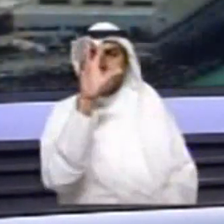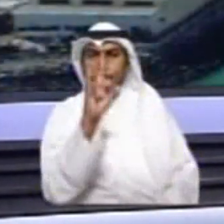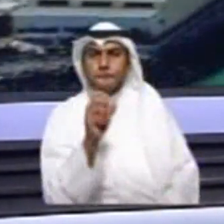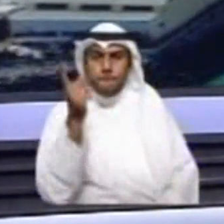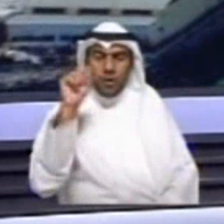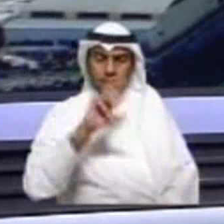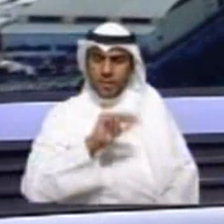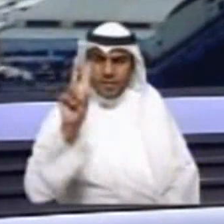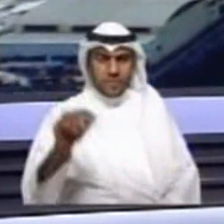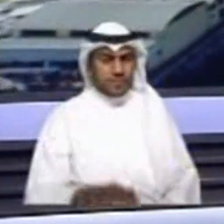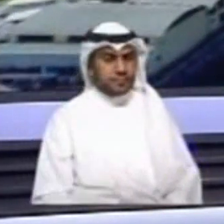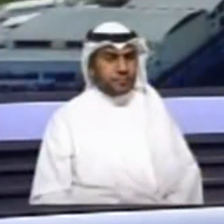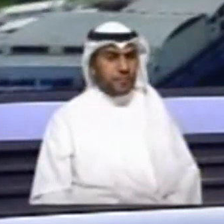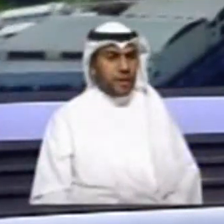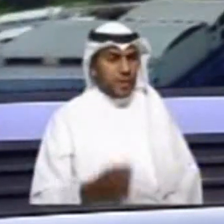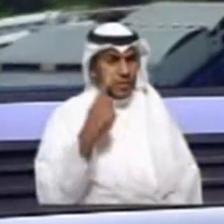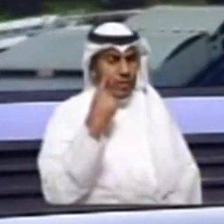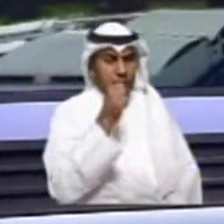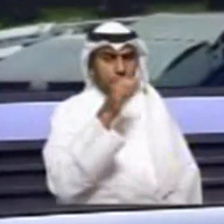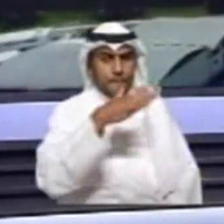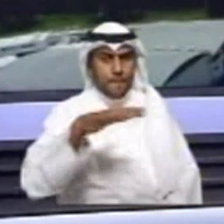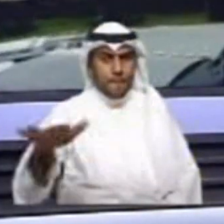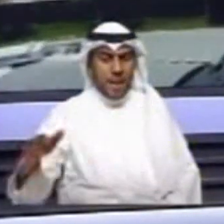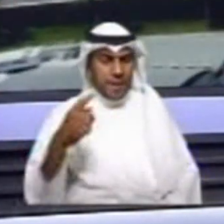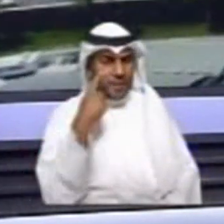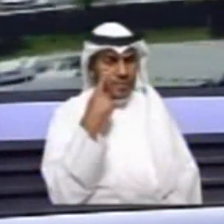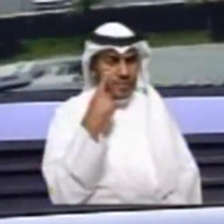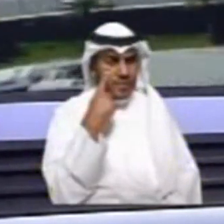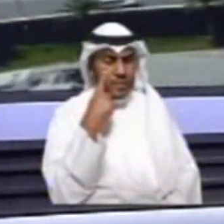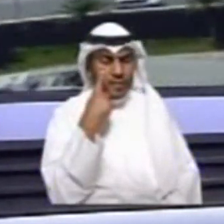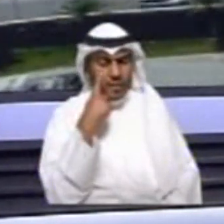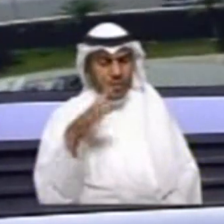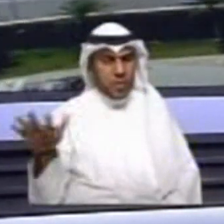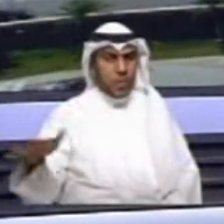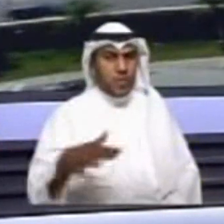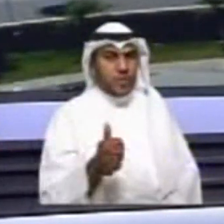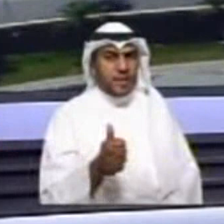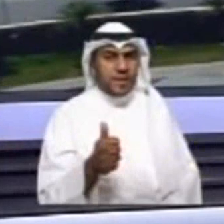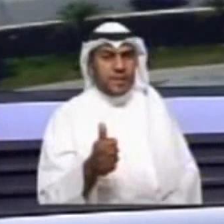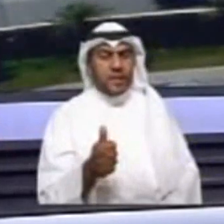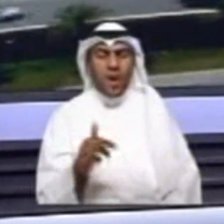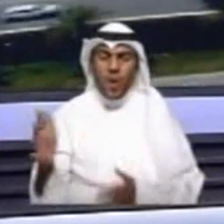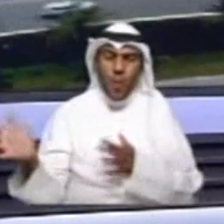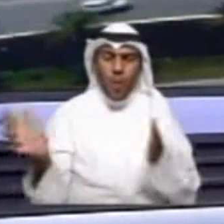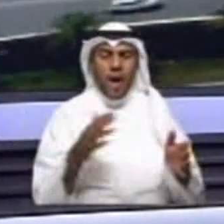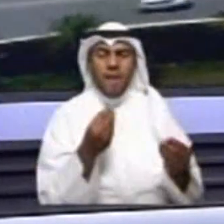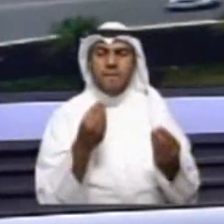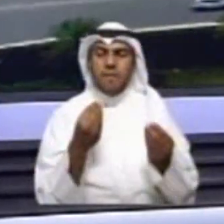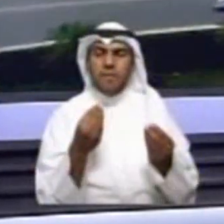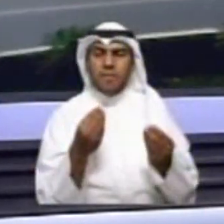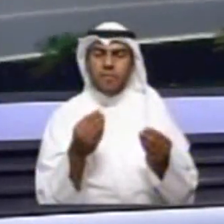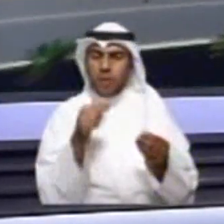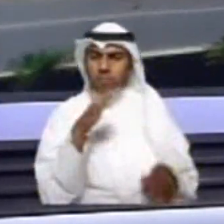الغد كذلك. بالنسبة للبحر مثل ما قلت هناك في اعتدال في الأمواج، بعض الشيء في شمال رأس الأرض أخف الأمواج جنوبا إن شاء